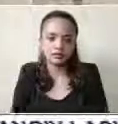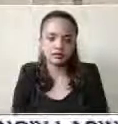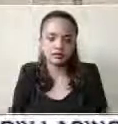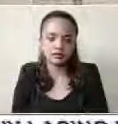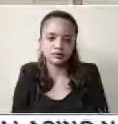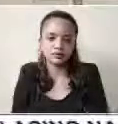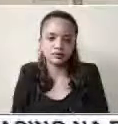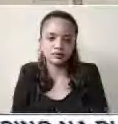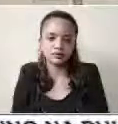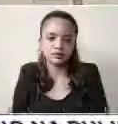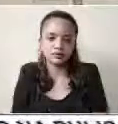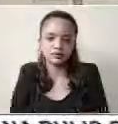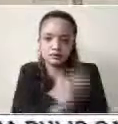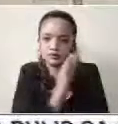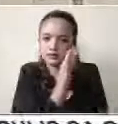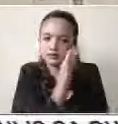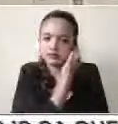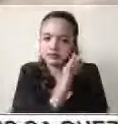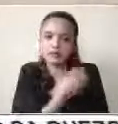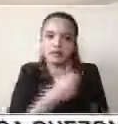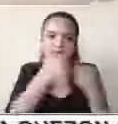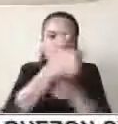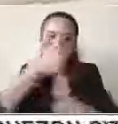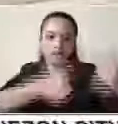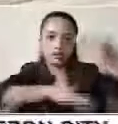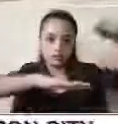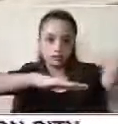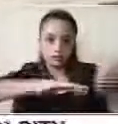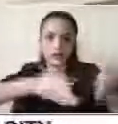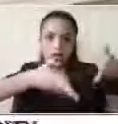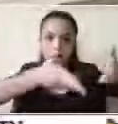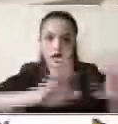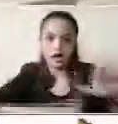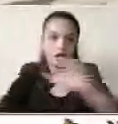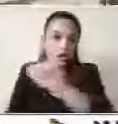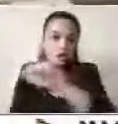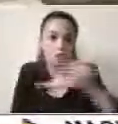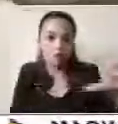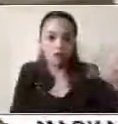gayon din ang mga second level courts na kinabibilangan ng Regional Courts.